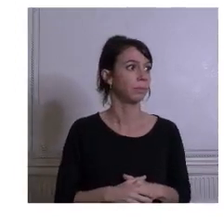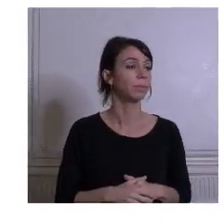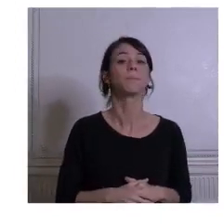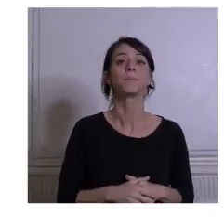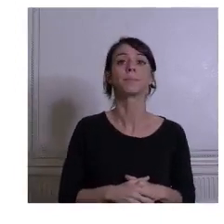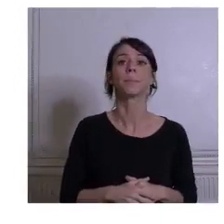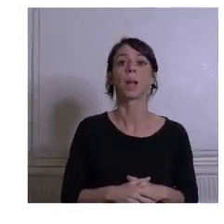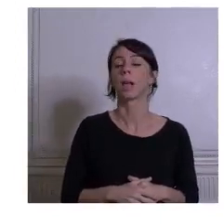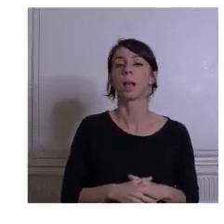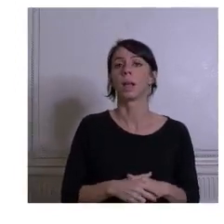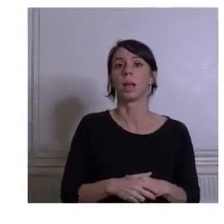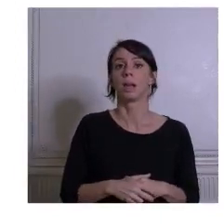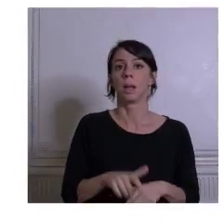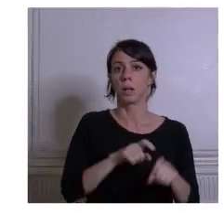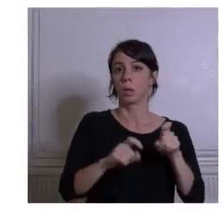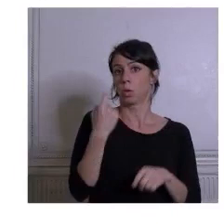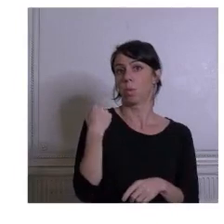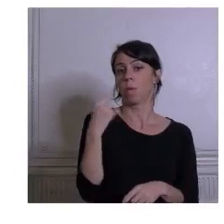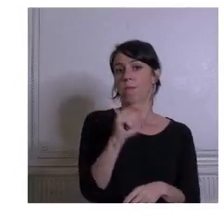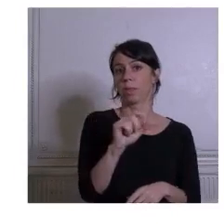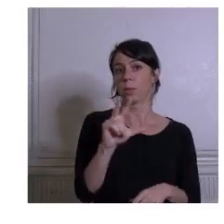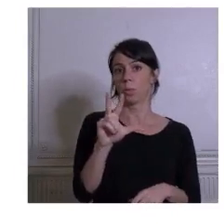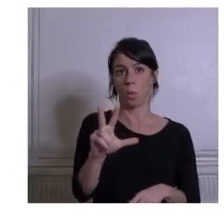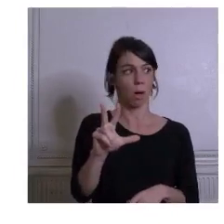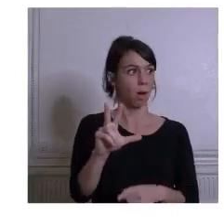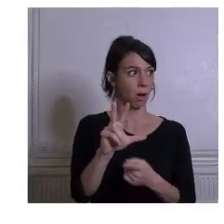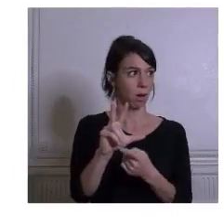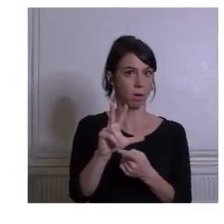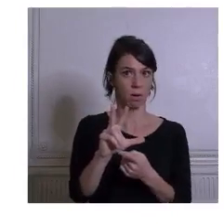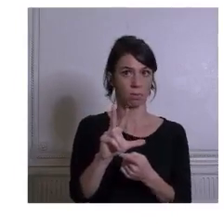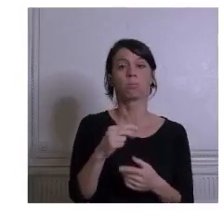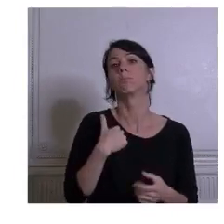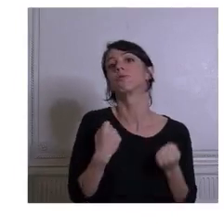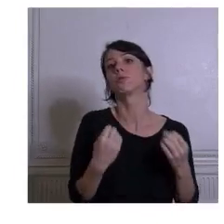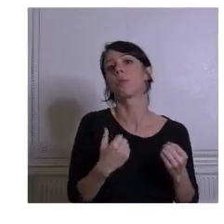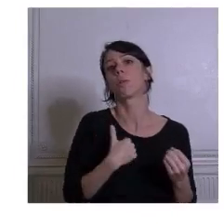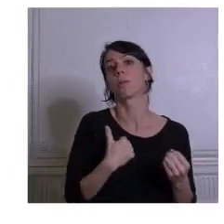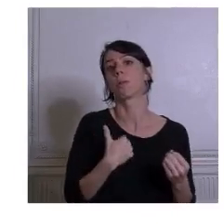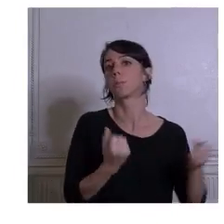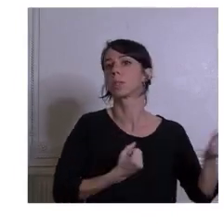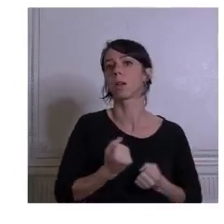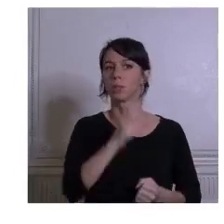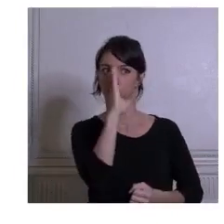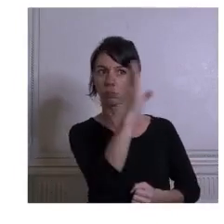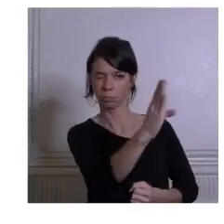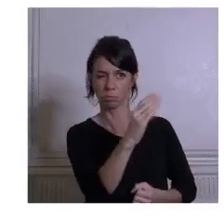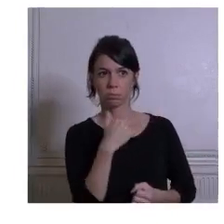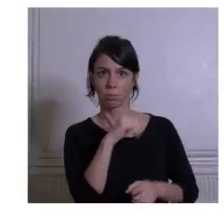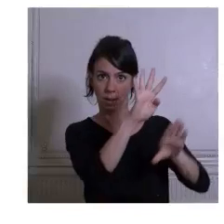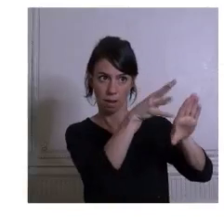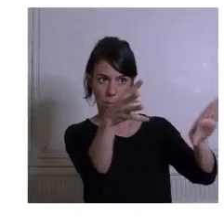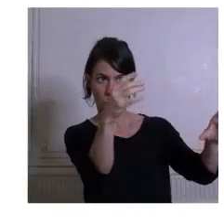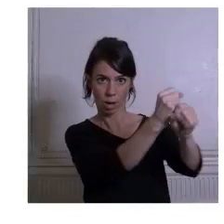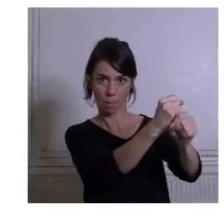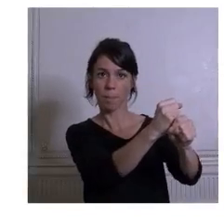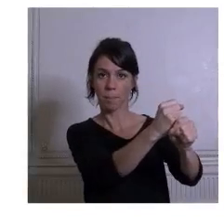France, je pense à Europeana. Et donc, nous vous proposons, en fait, d'approuver cette délibération qui permettra de conventionner